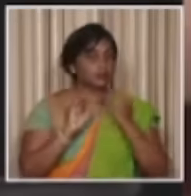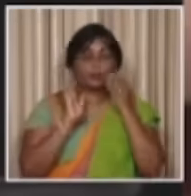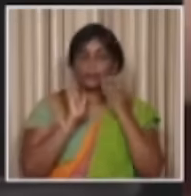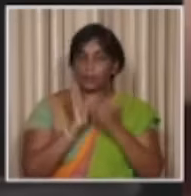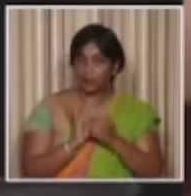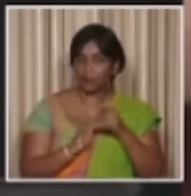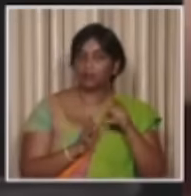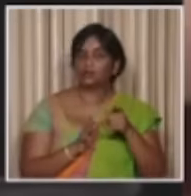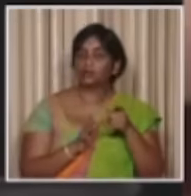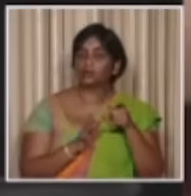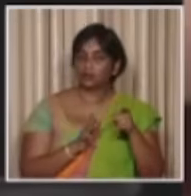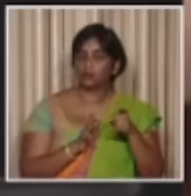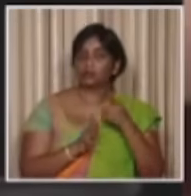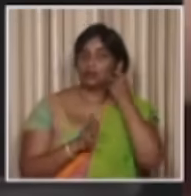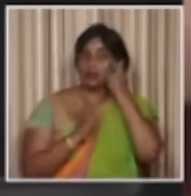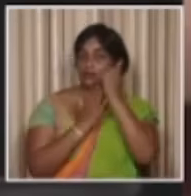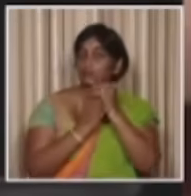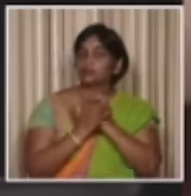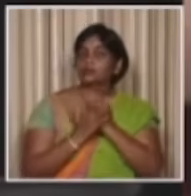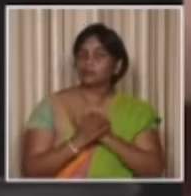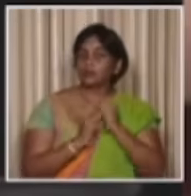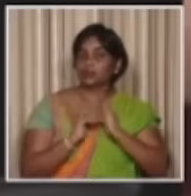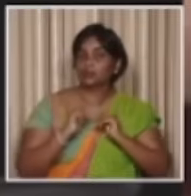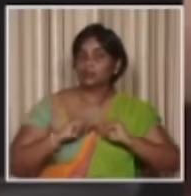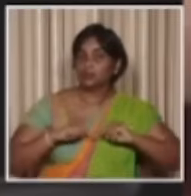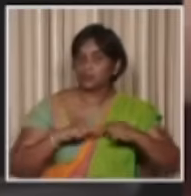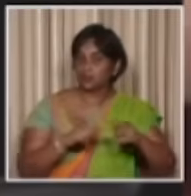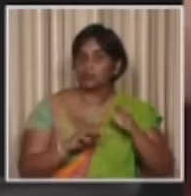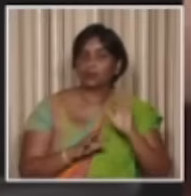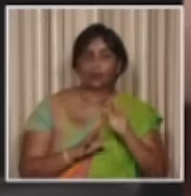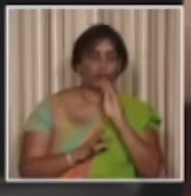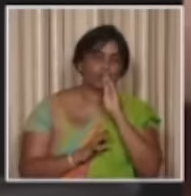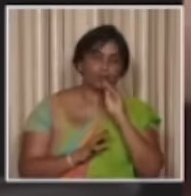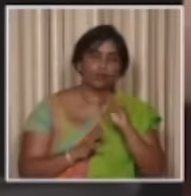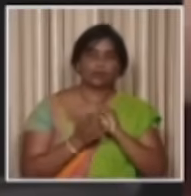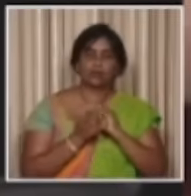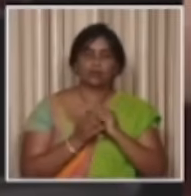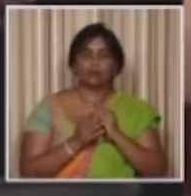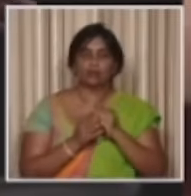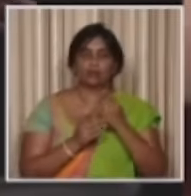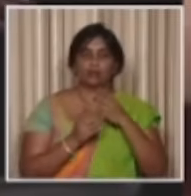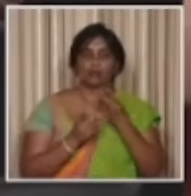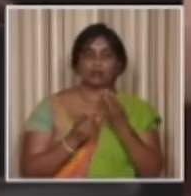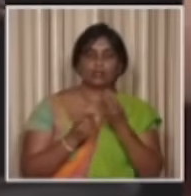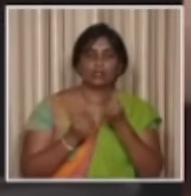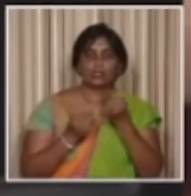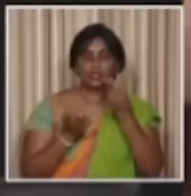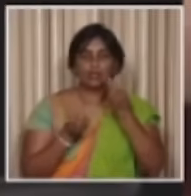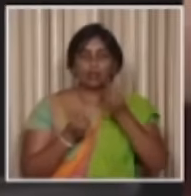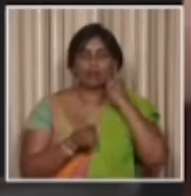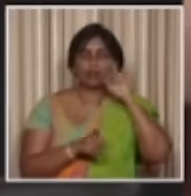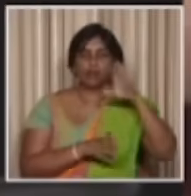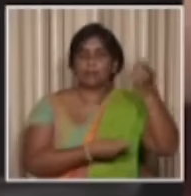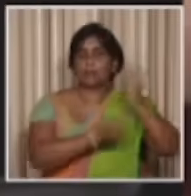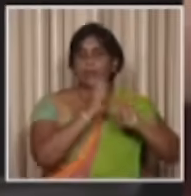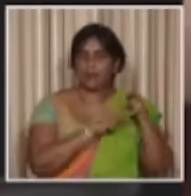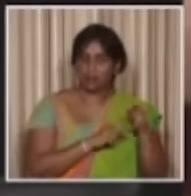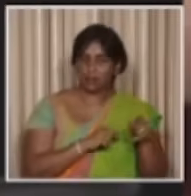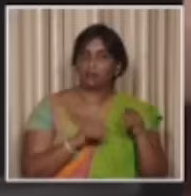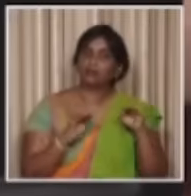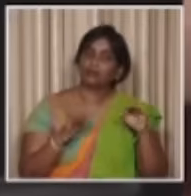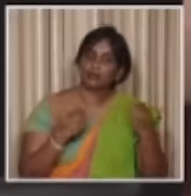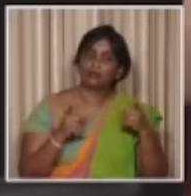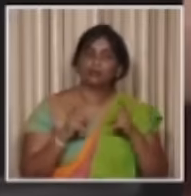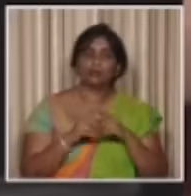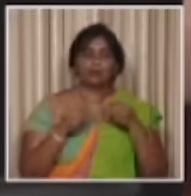පෙන්වන්න මේ යෝජනා ටික ක්‍රියාත්මක කරන එක සරලව බඩු ටිකක් ගන්නවා සල්ලි ටික ඉවර කරන්න. එහෙම නැත්නම්